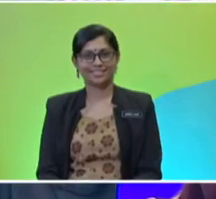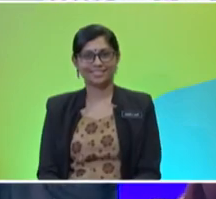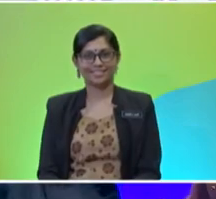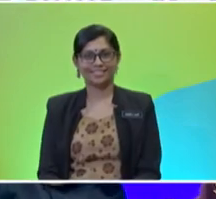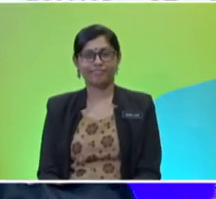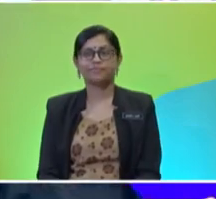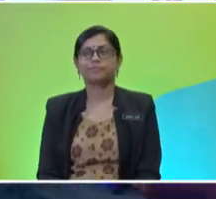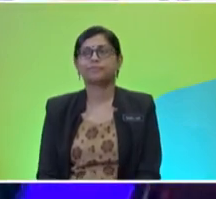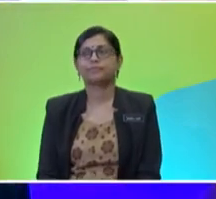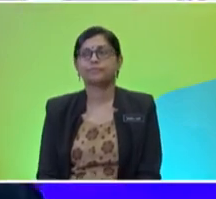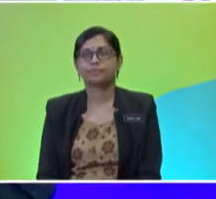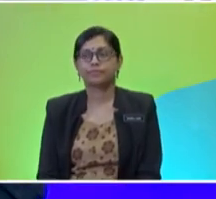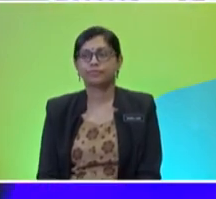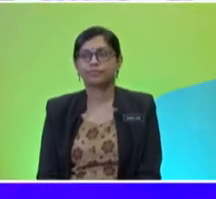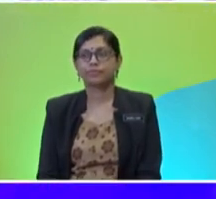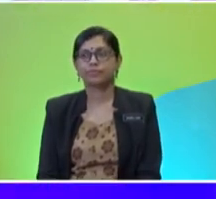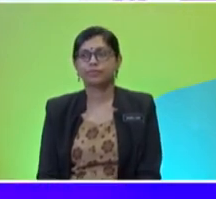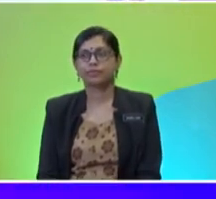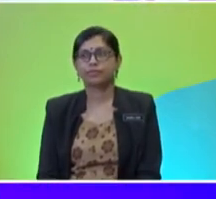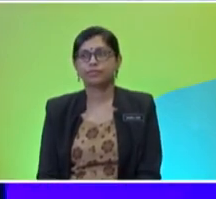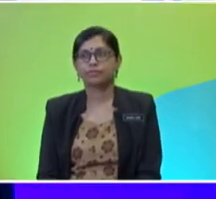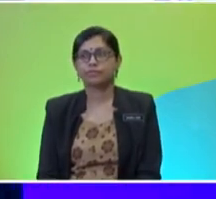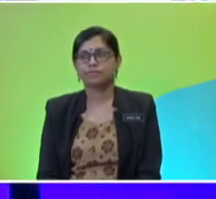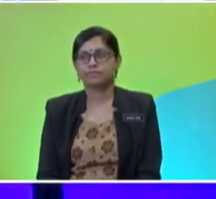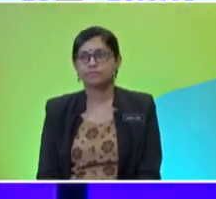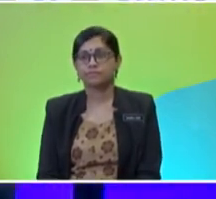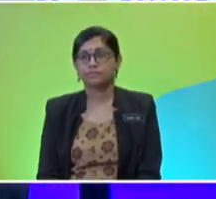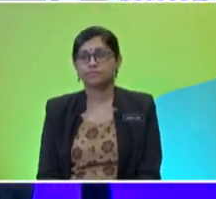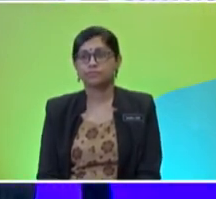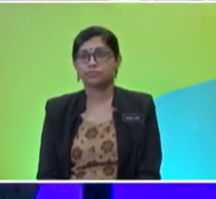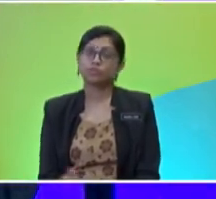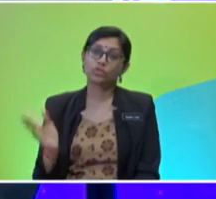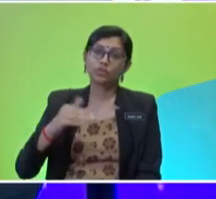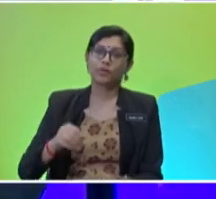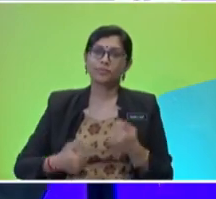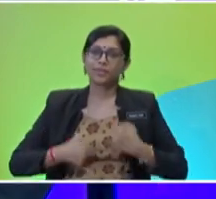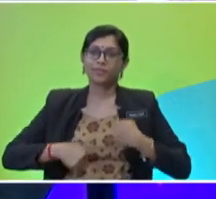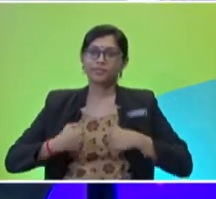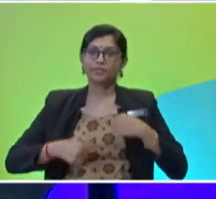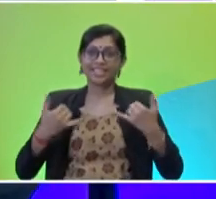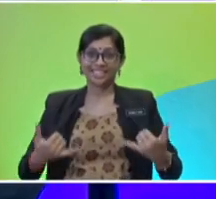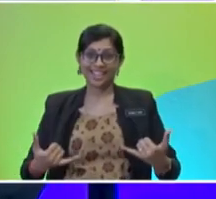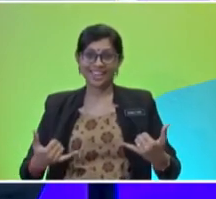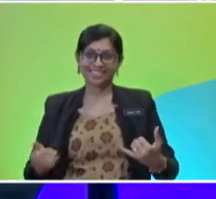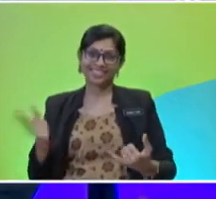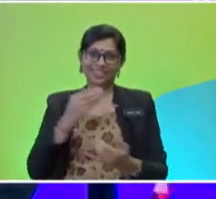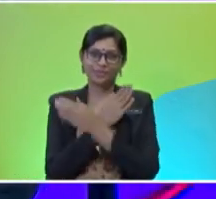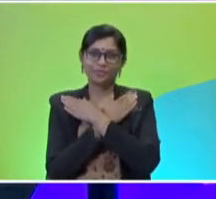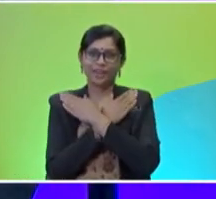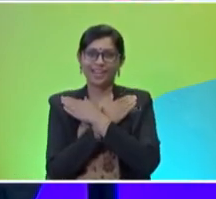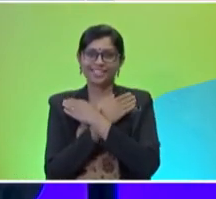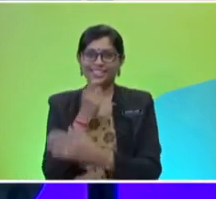bersukan. Alright. Cikgu. Dia nak pergi bersukan dah ni, cikgu. Okey, jom. Okey, kita berdiri dulu. Boleh ke?